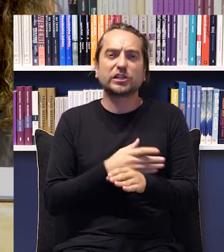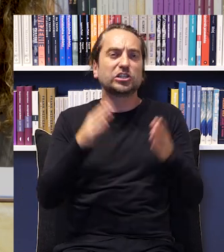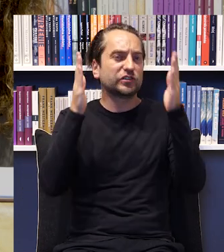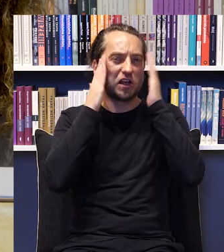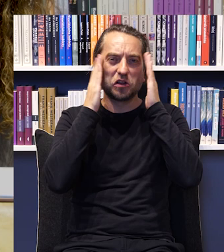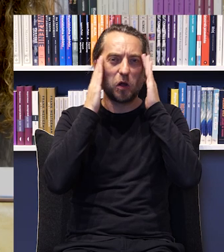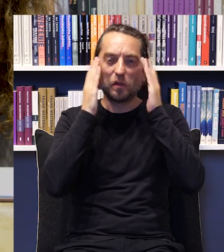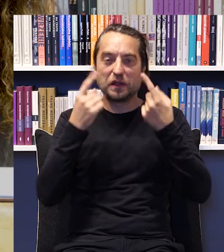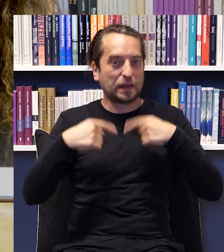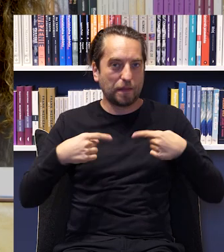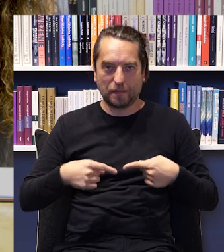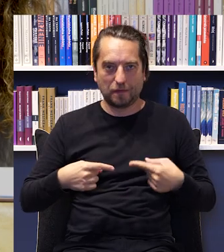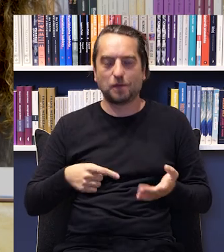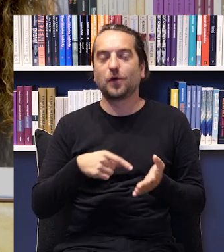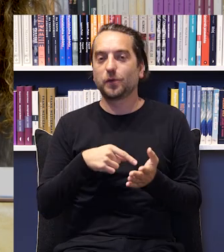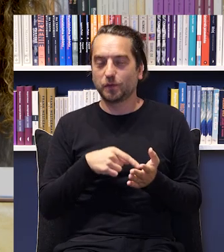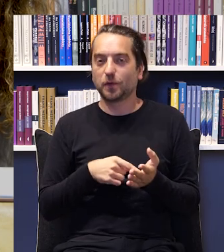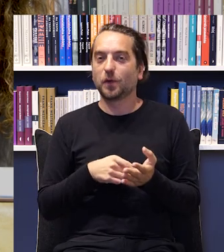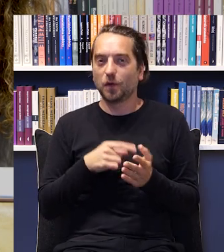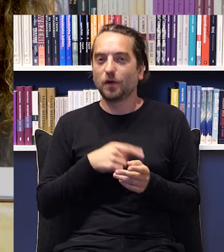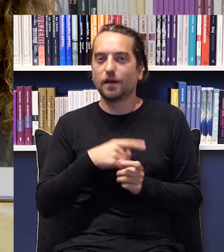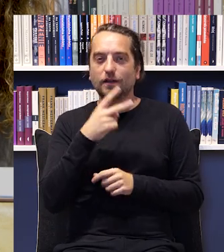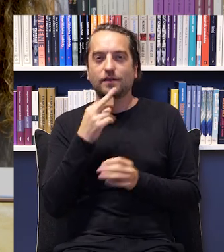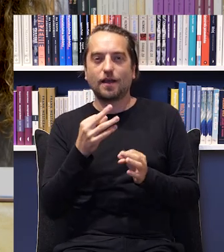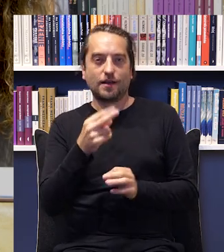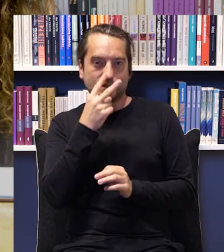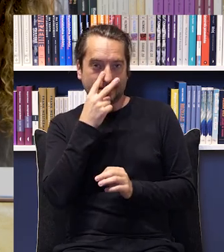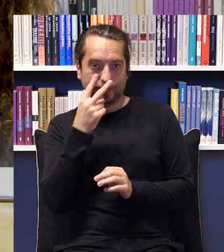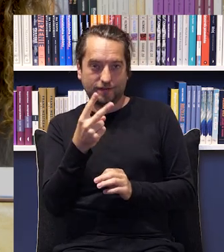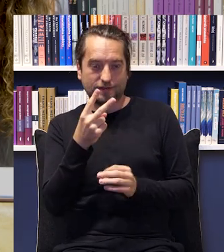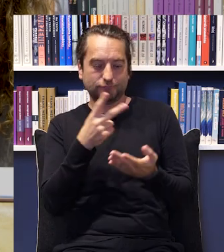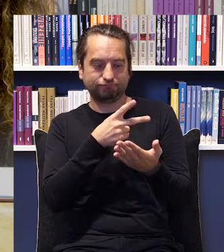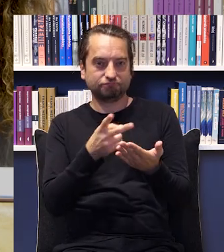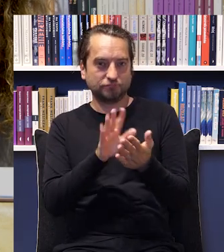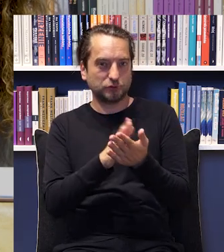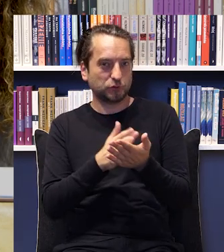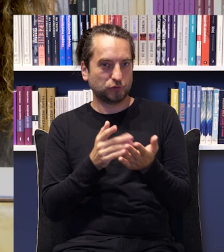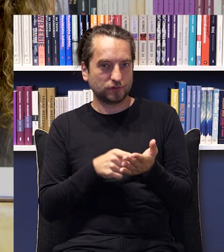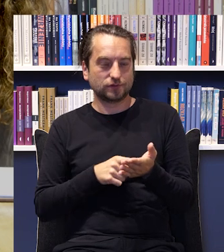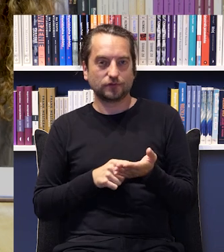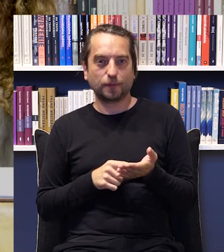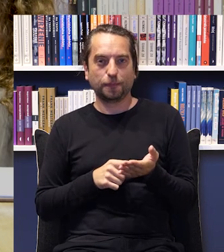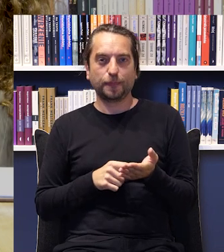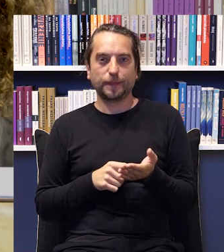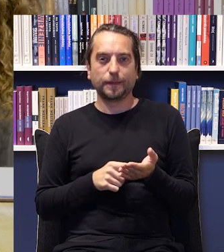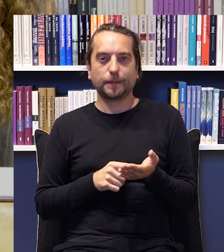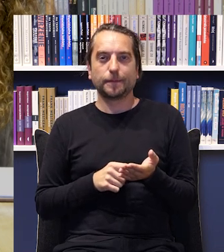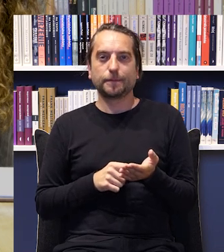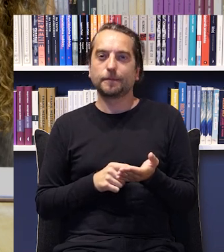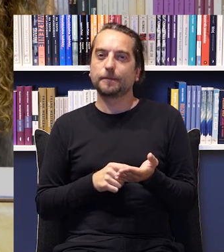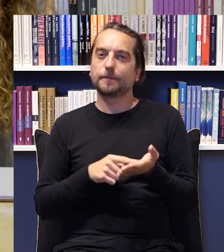świadomie, to rzeczywiście ja to widzę w ten sposób teraz, że w ogóle właśnie